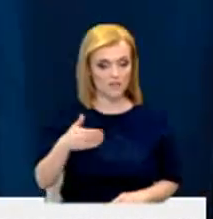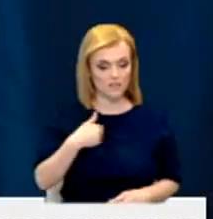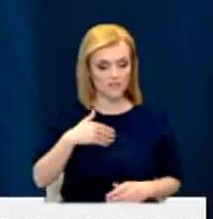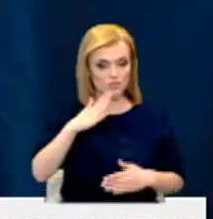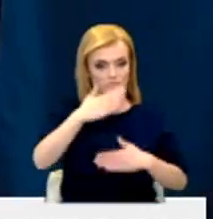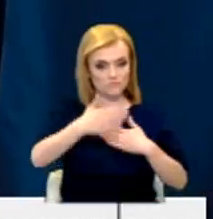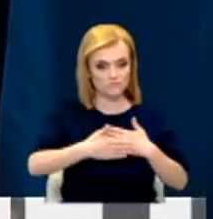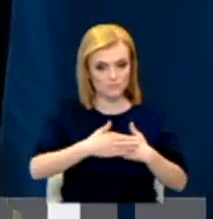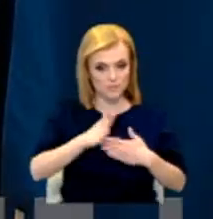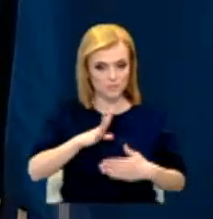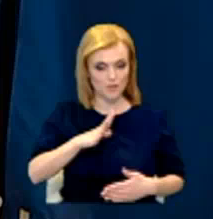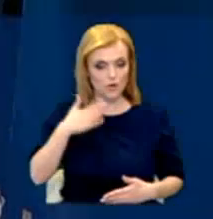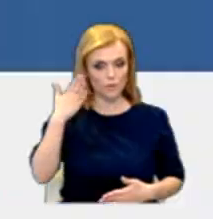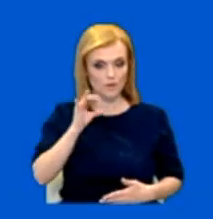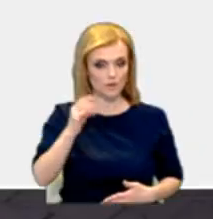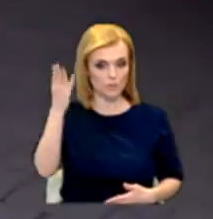cele două state.